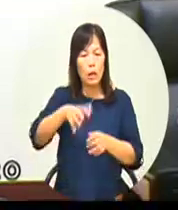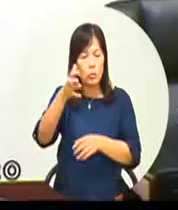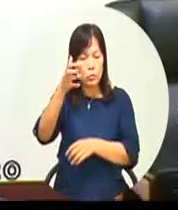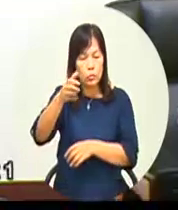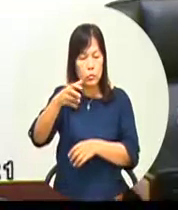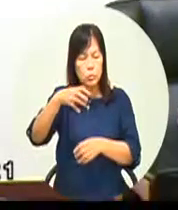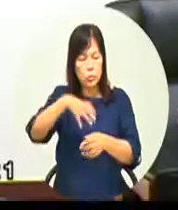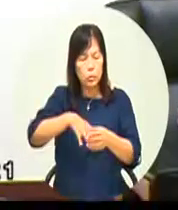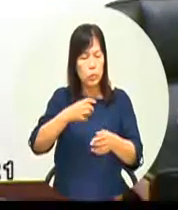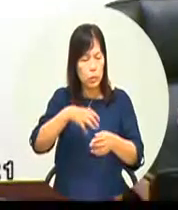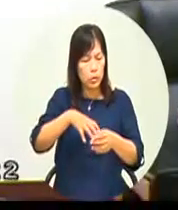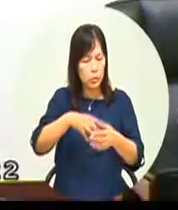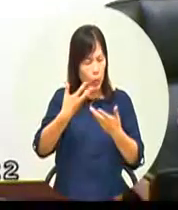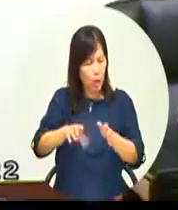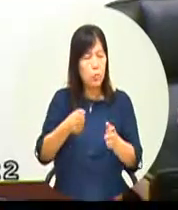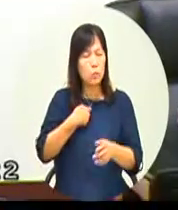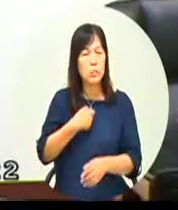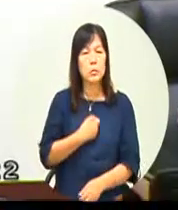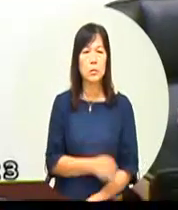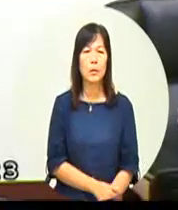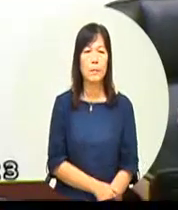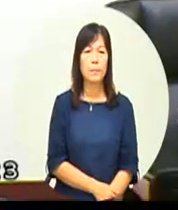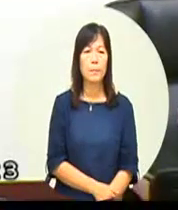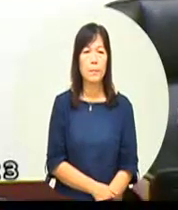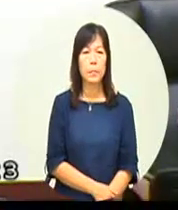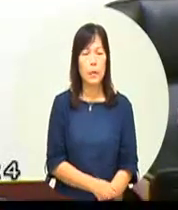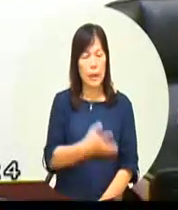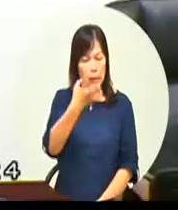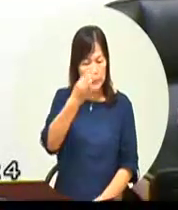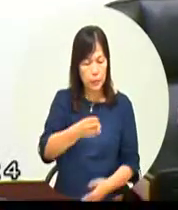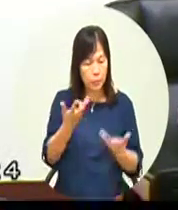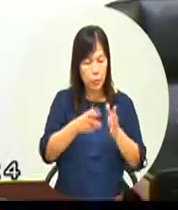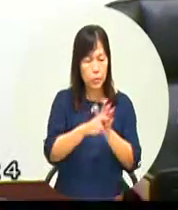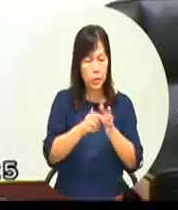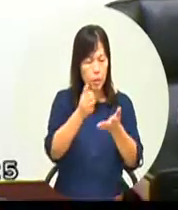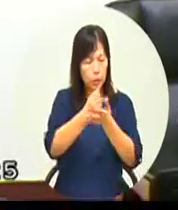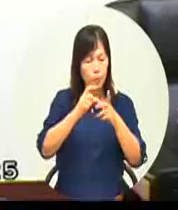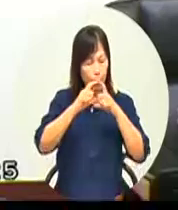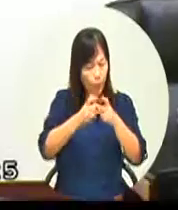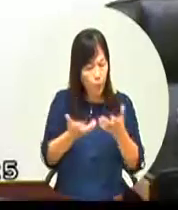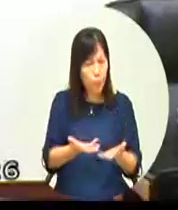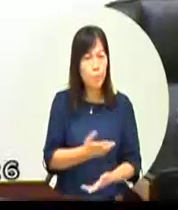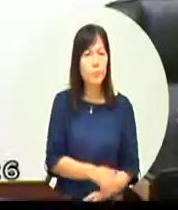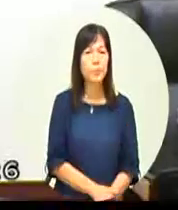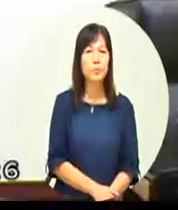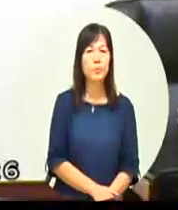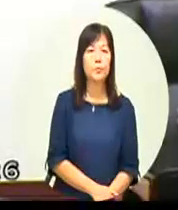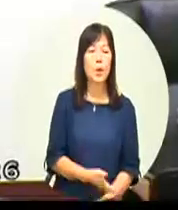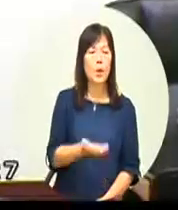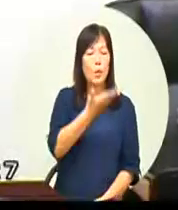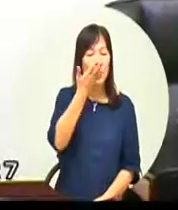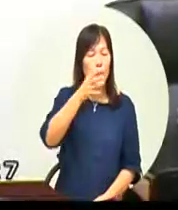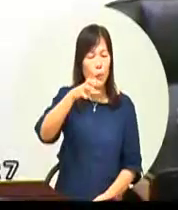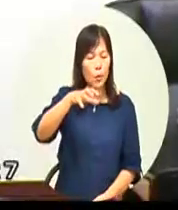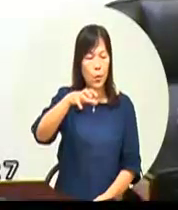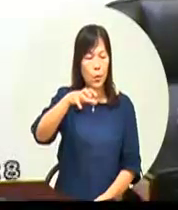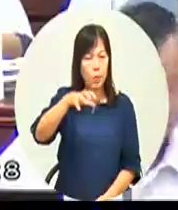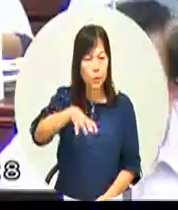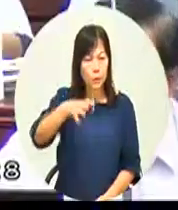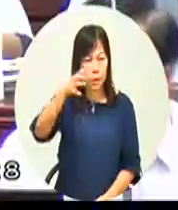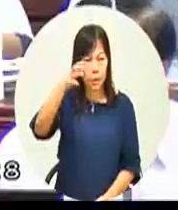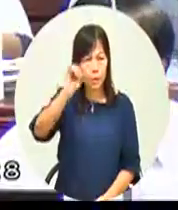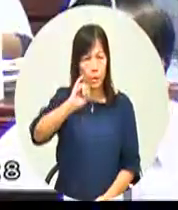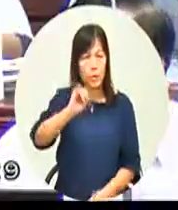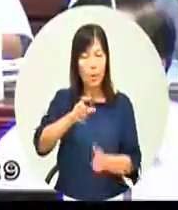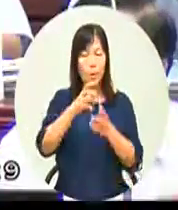我点出来哦。那大概这几个问题是不是可以请我们曾局长答复一下？ 公安局郑局长，请答复。 好，谢谢主